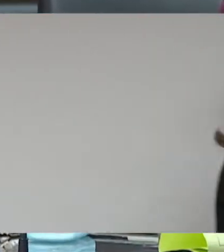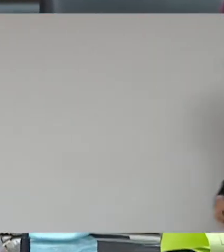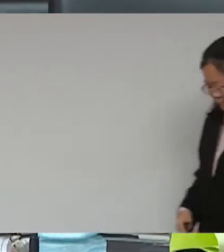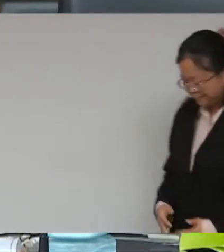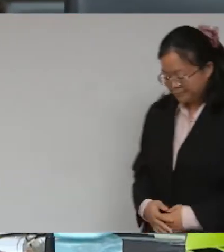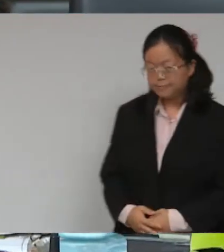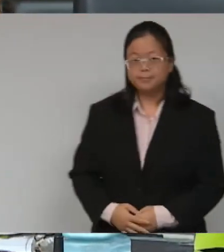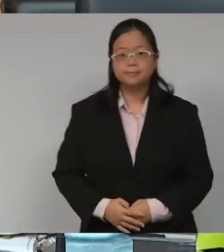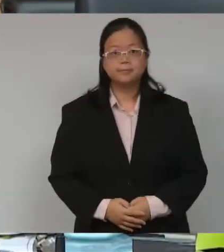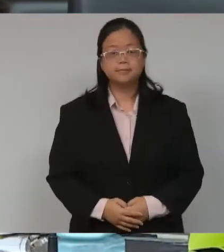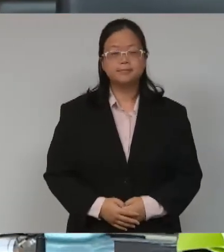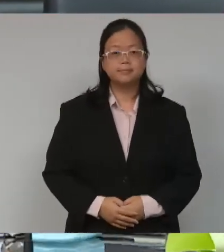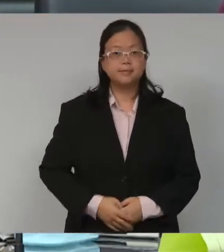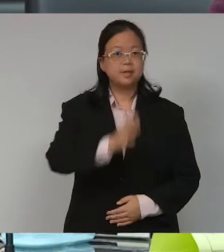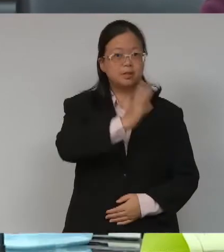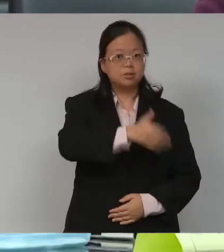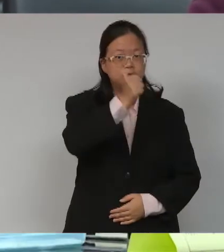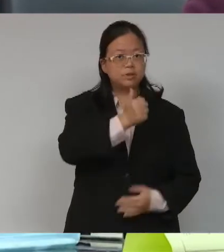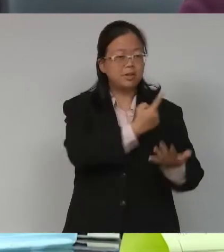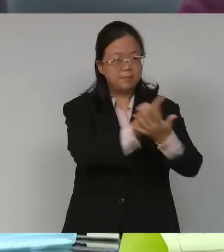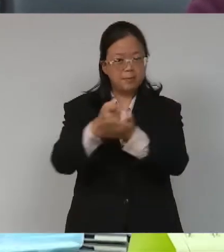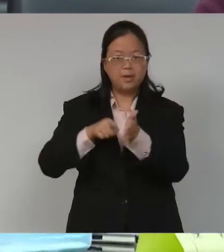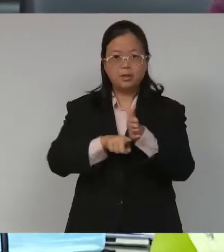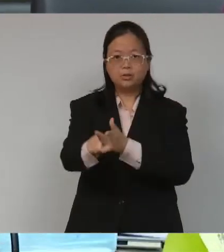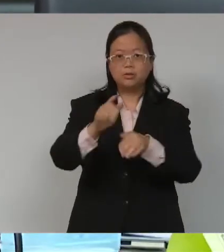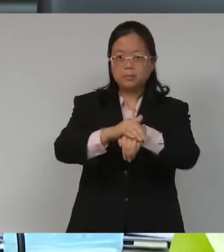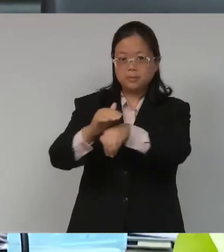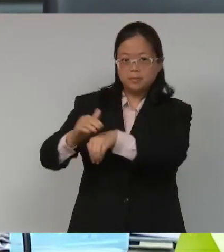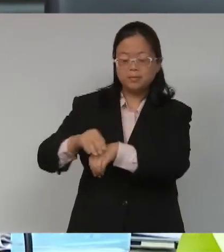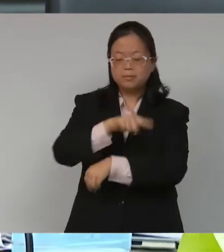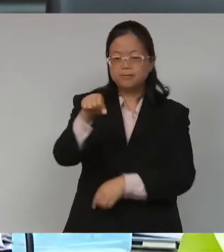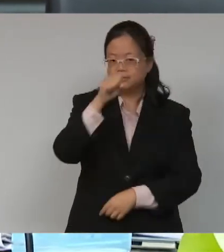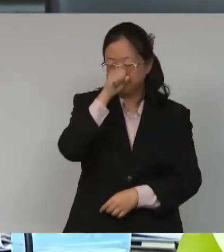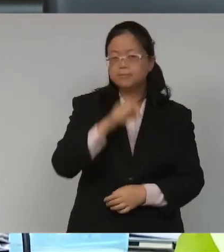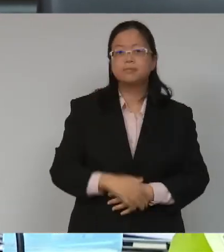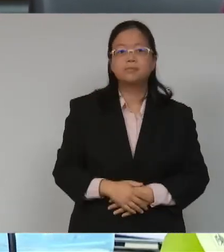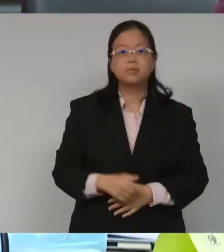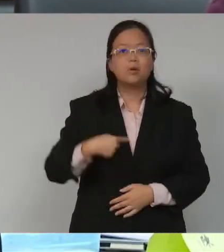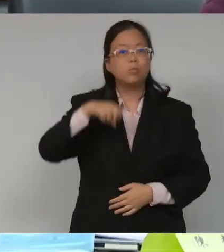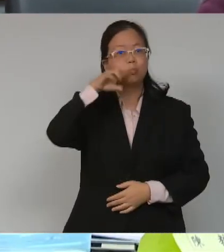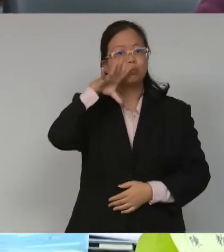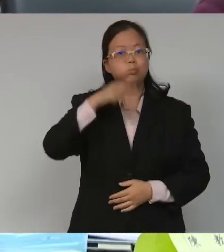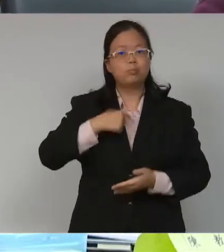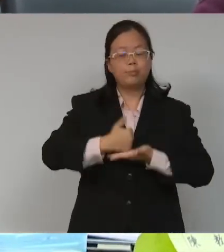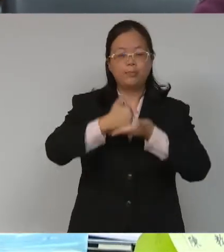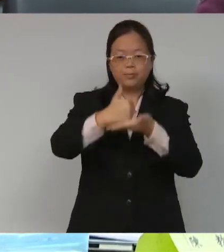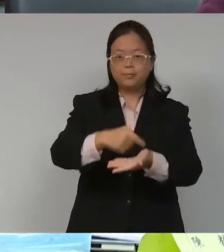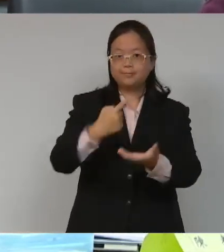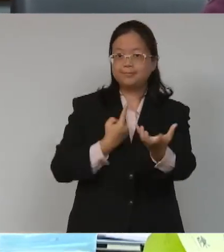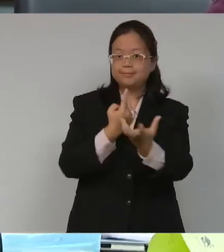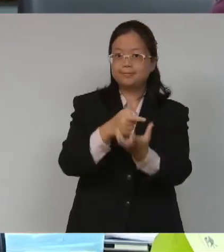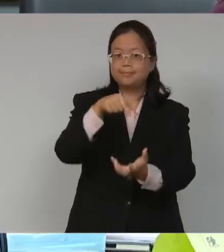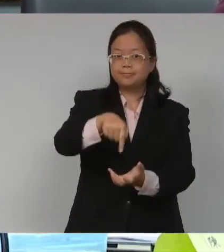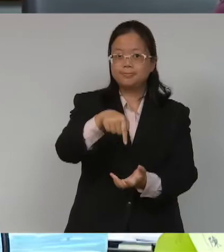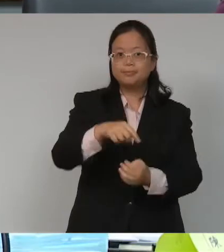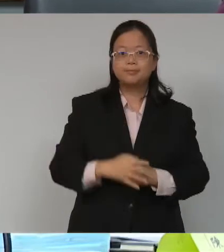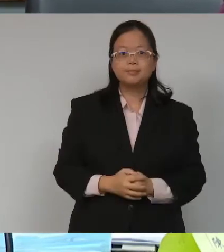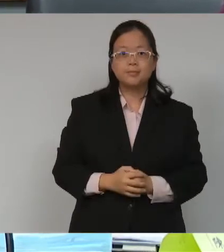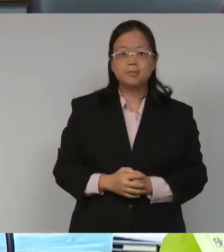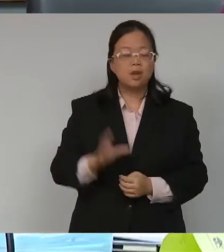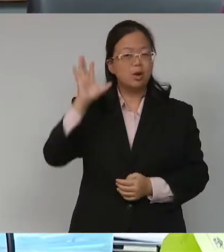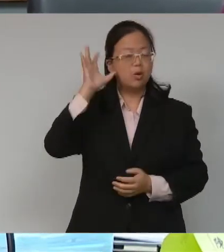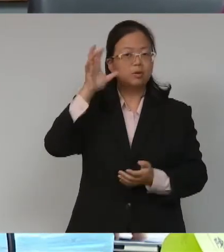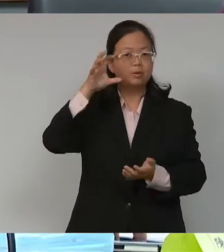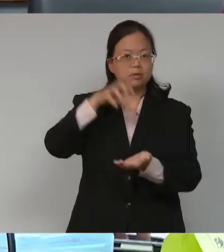主席啊，各位学者专家啊，各位先进大家好。那很荣幸有这个机会来参与这个公听